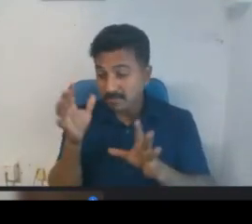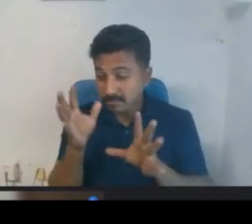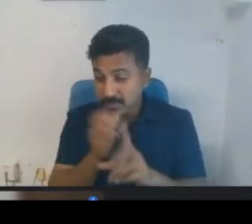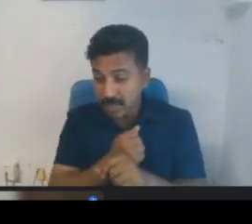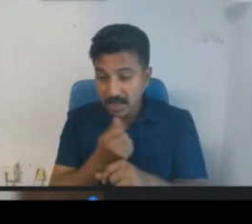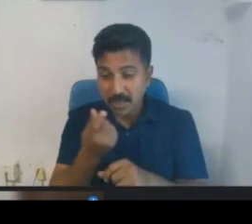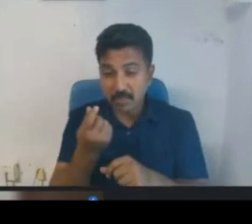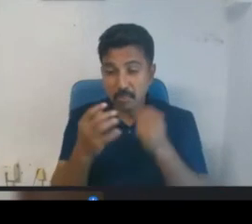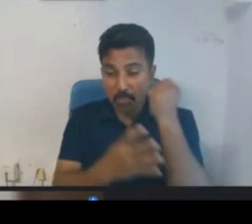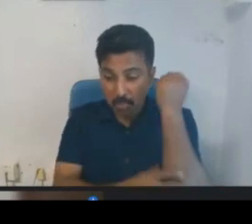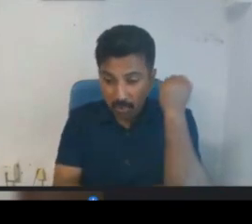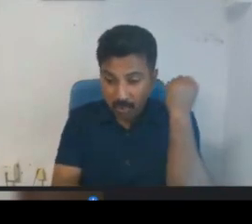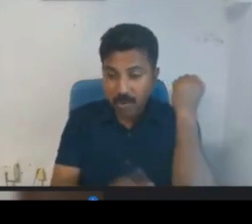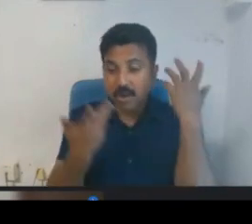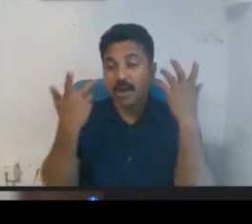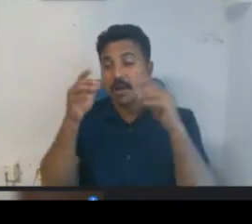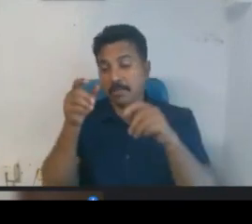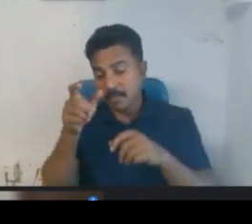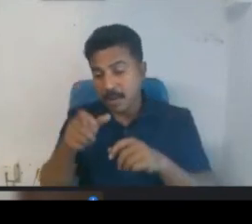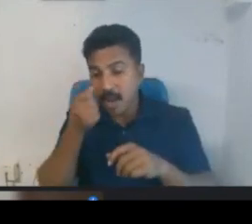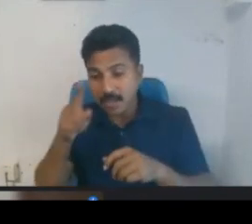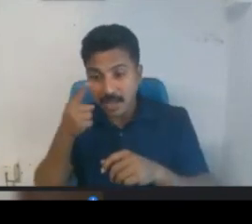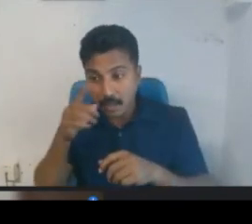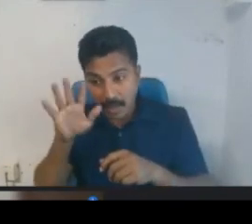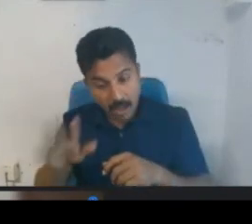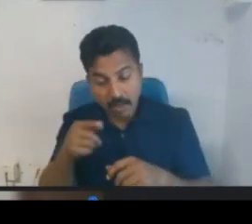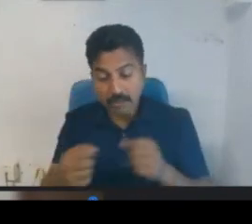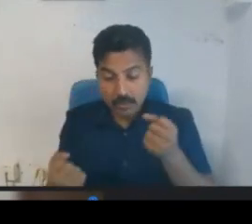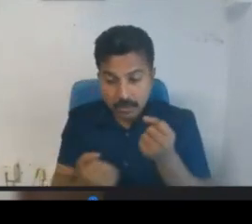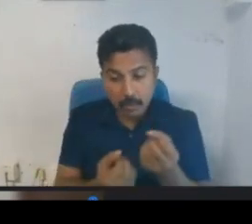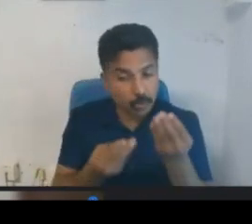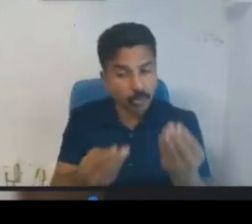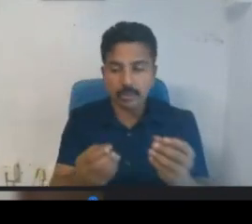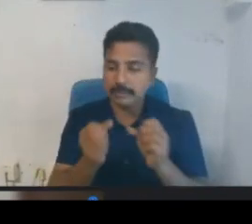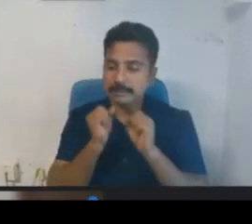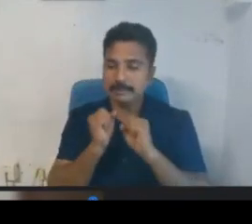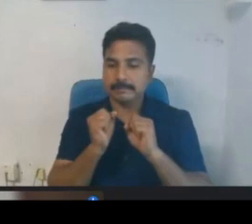ഒരു കുടുംബത്തിലെ കുട്ടിയുടെ അച്ഛനും അമ്മയും ആണെങ്കിൽ ഇത് അവർക്ക് തീർത്തും ഒരു വെല്ലുവിളി തന്നെയാണ്.